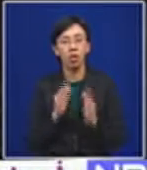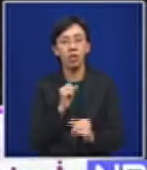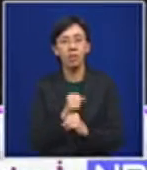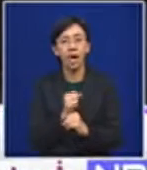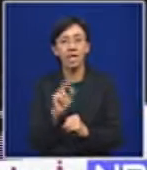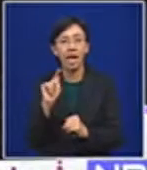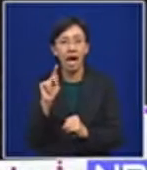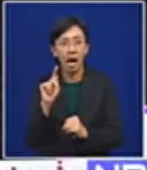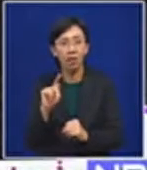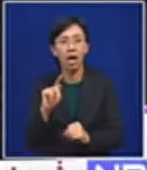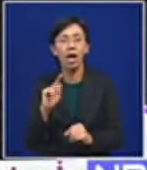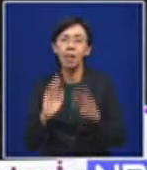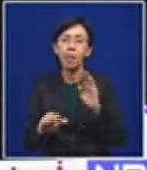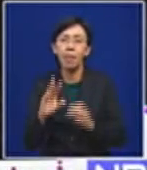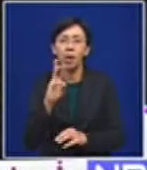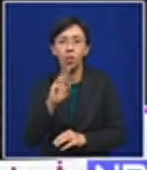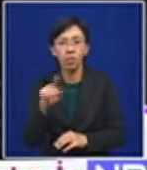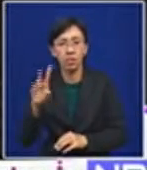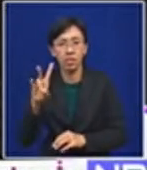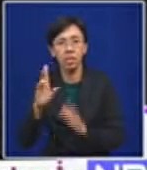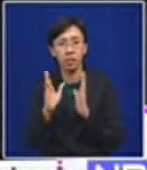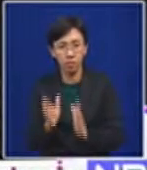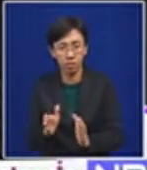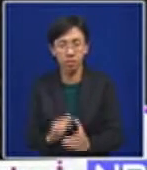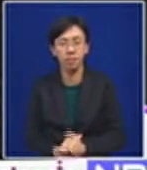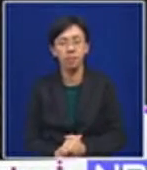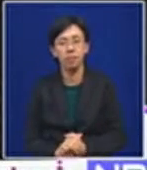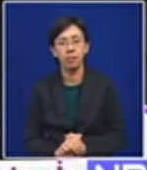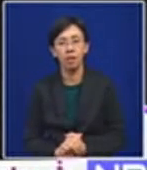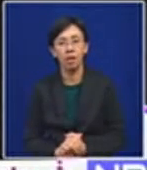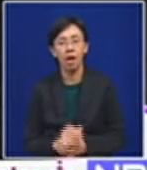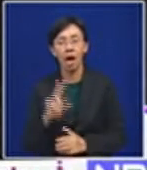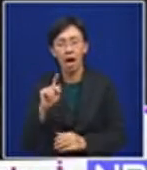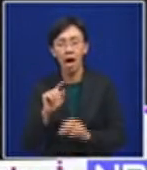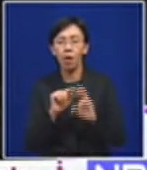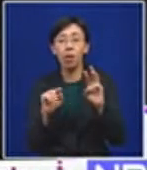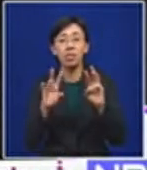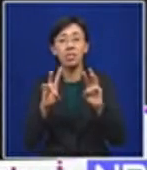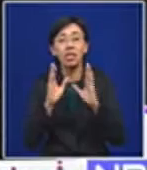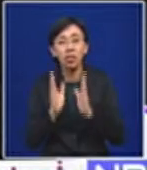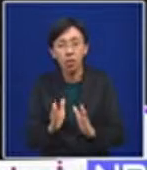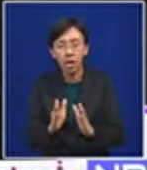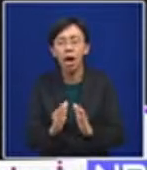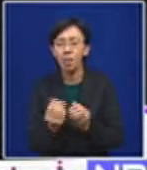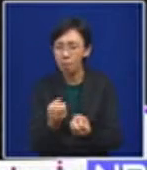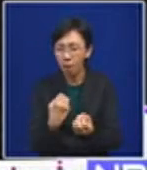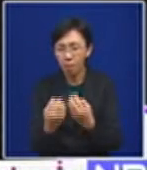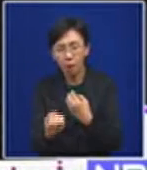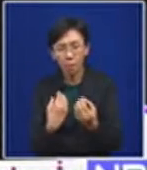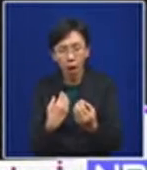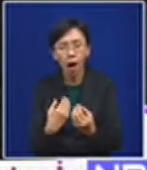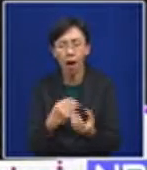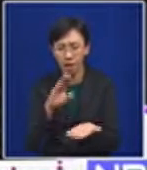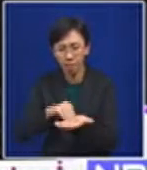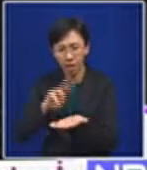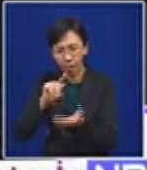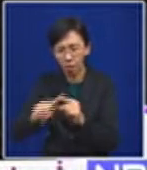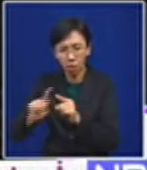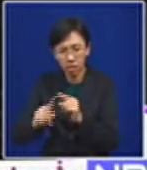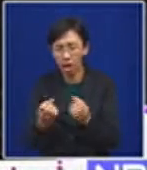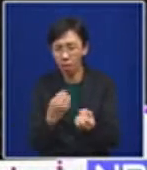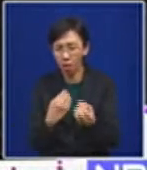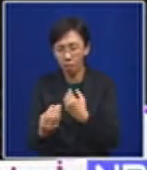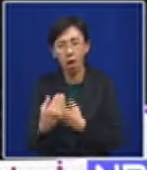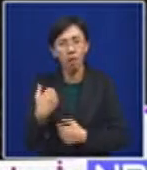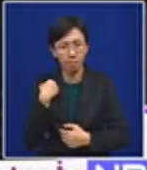มาณ7-7คนก็ได้มีข้อสังเกตแล้วก็ให้ข้อมูลฝ่ายหน่วย